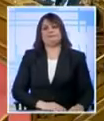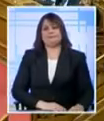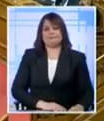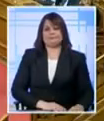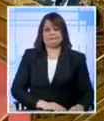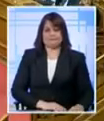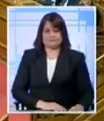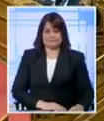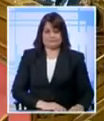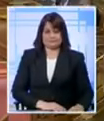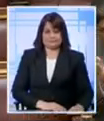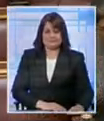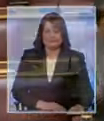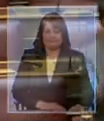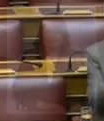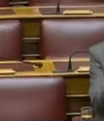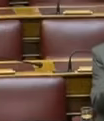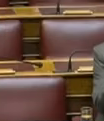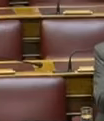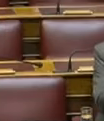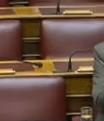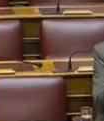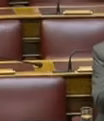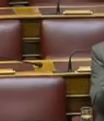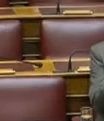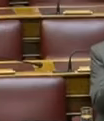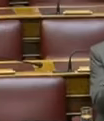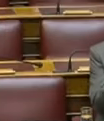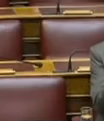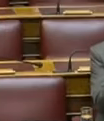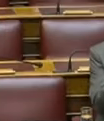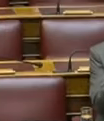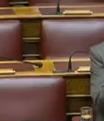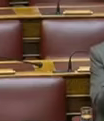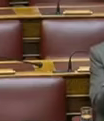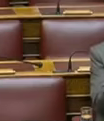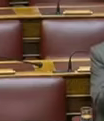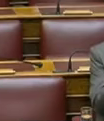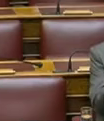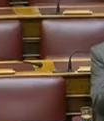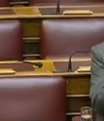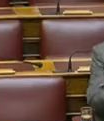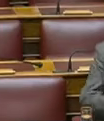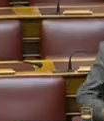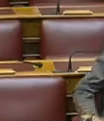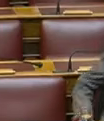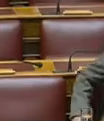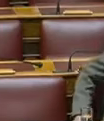Ευχαριστούμε την κυρία Παντογιάννη.